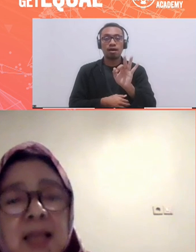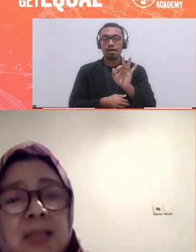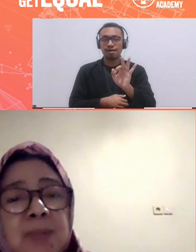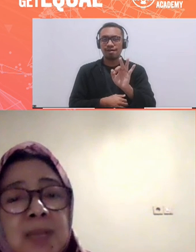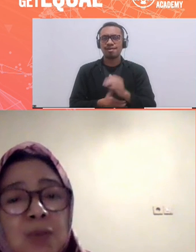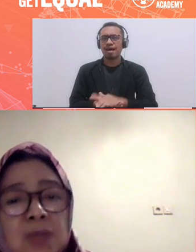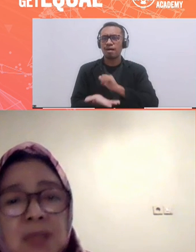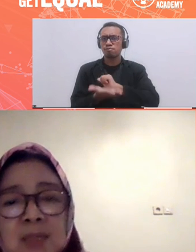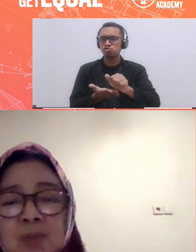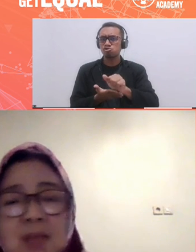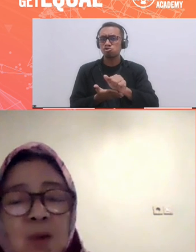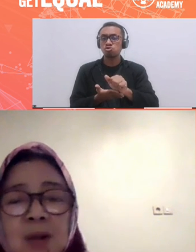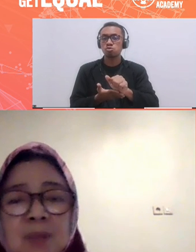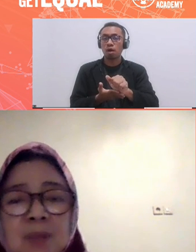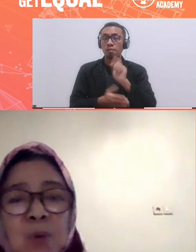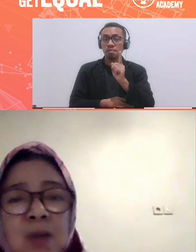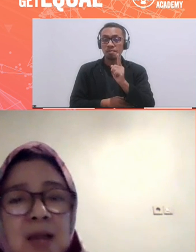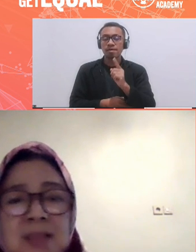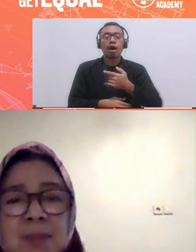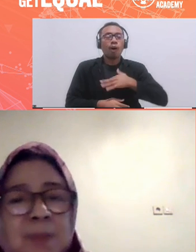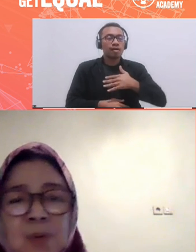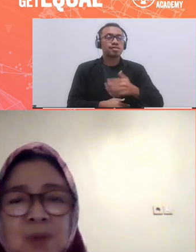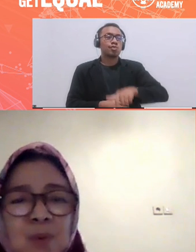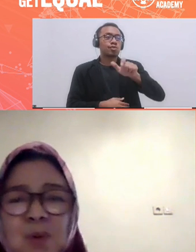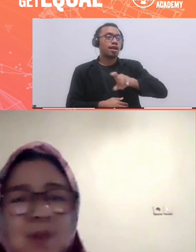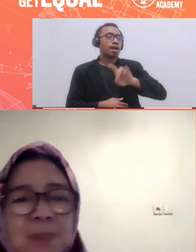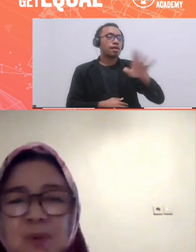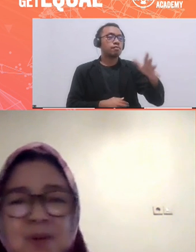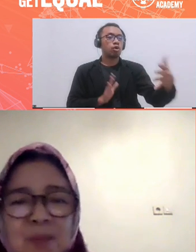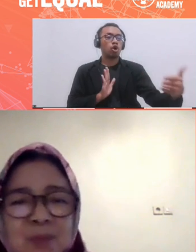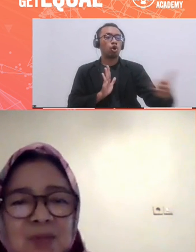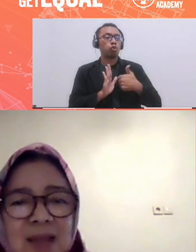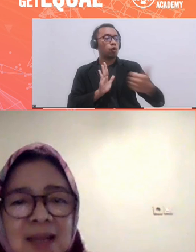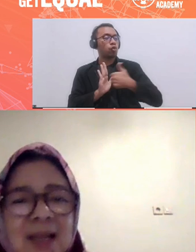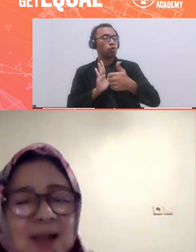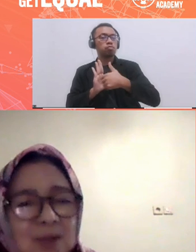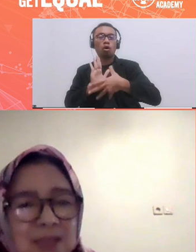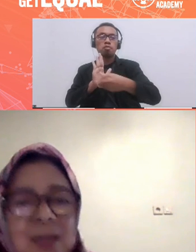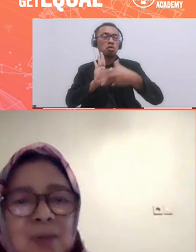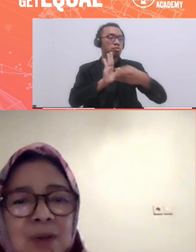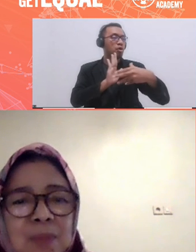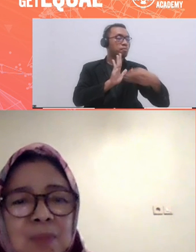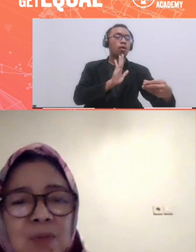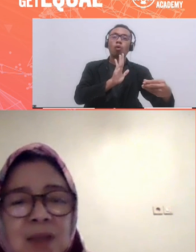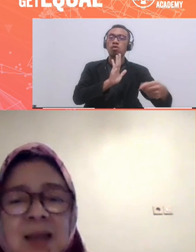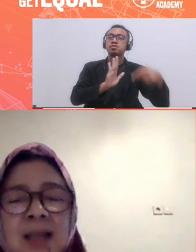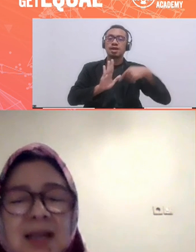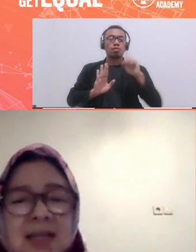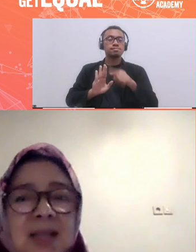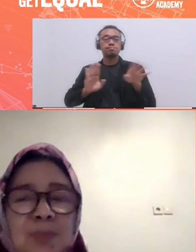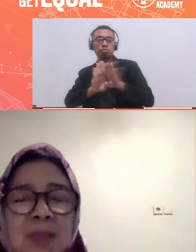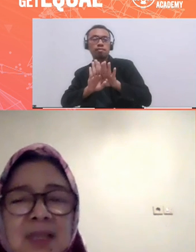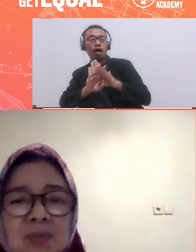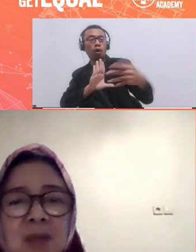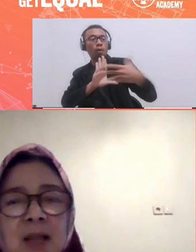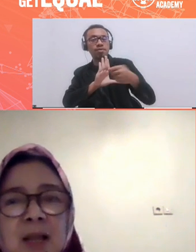masyarakat lain nanti mengikuti. Nanti dunia online penuh dengan ancaman, penuh dengan pornografi, penuh dengan perjudian kalau kita tidak melakukan pemblokiran. Nah,